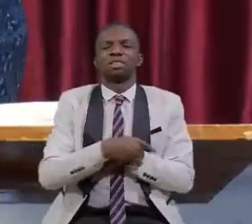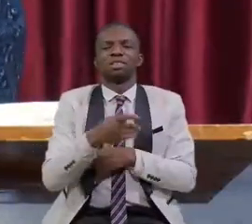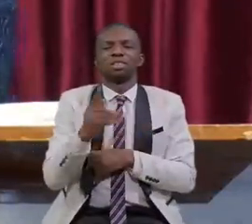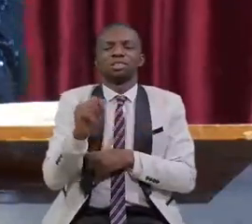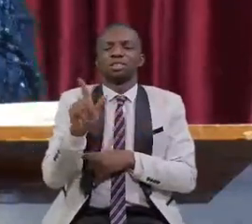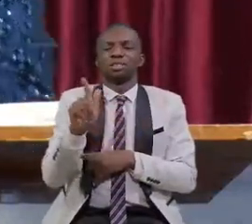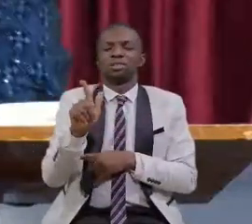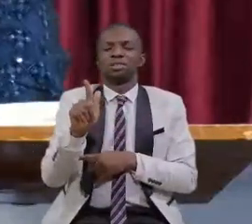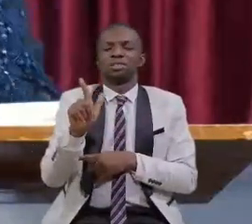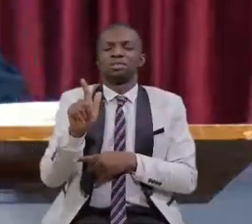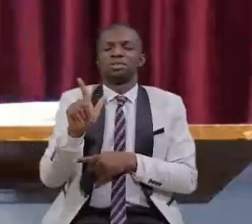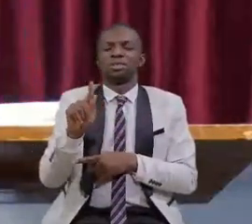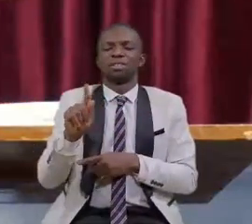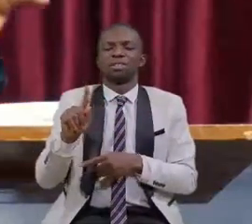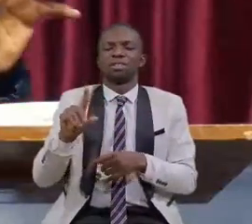21e siècle,